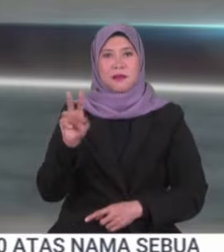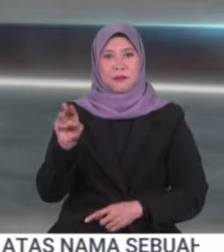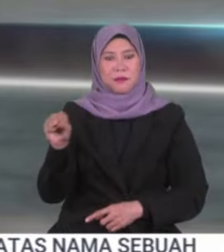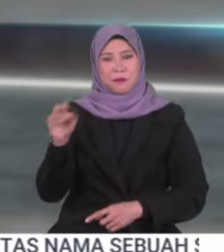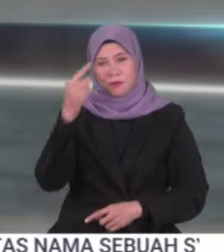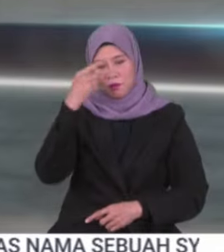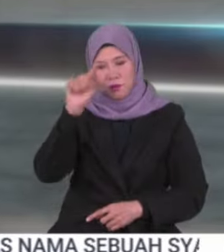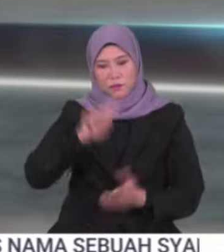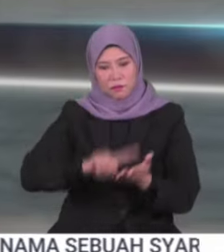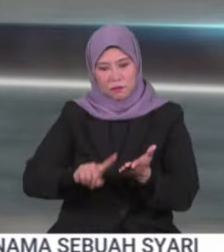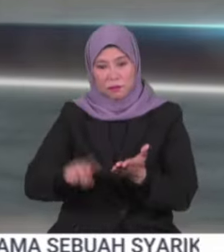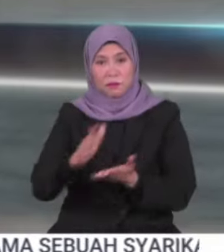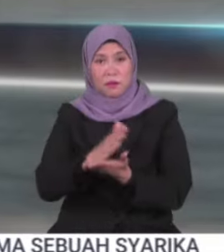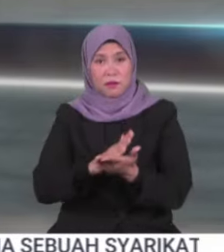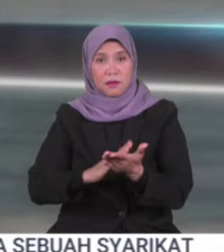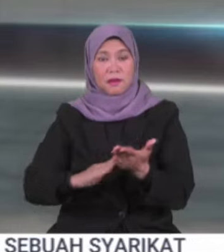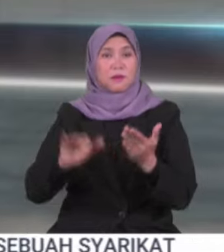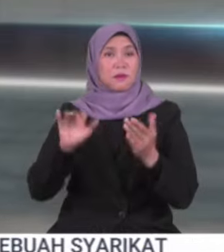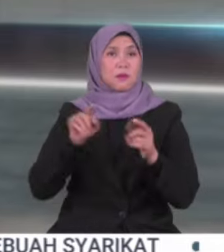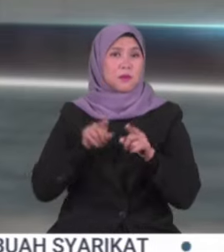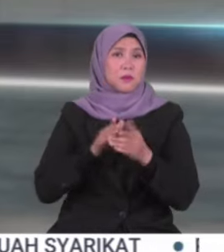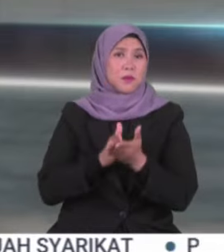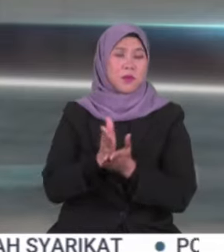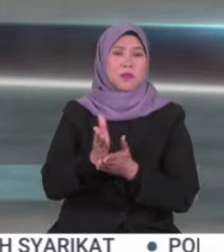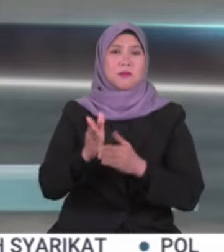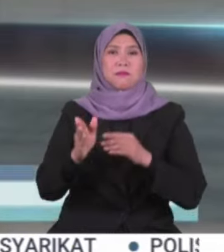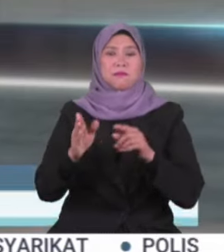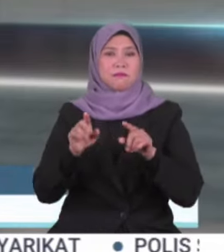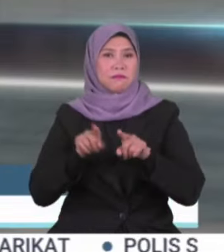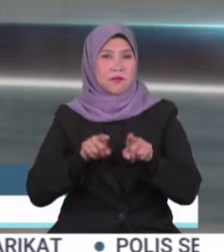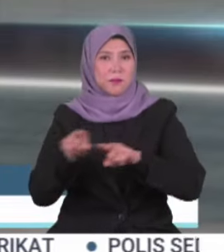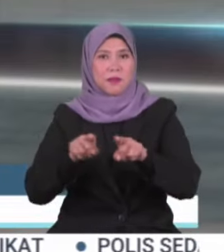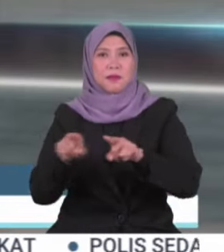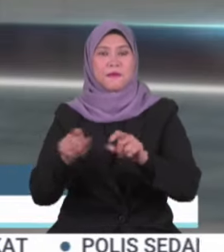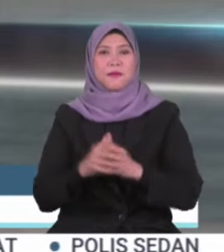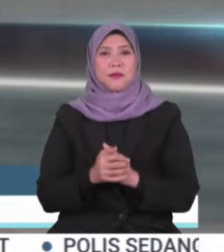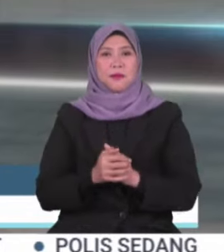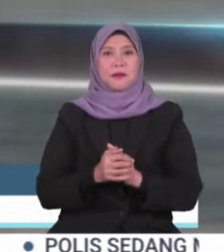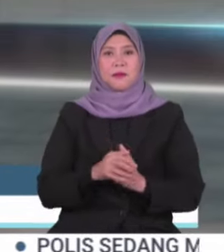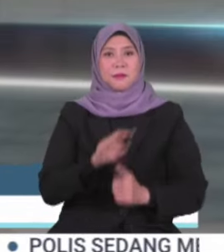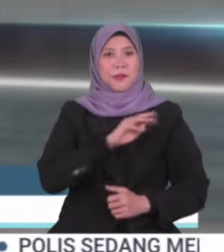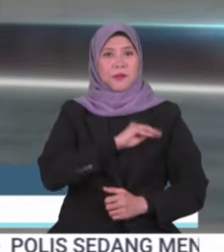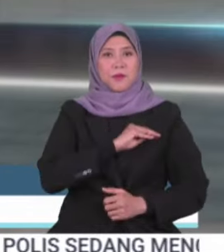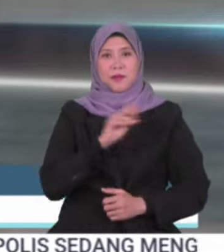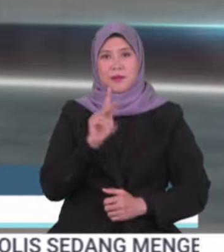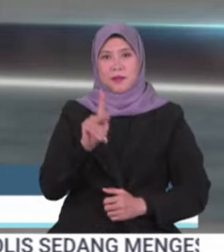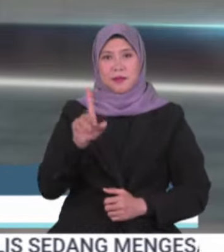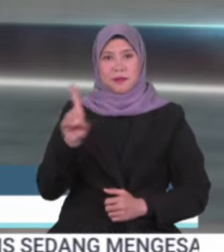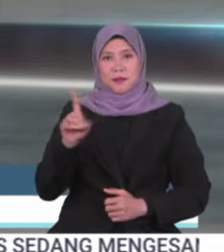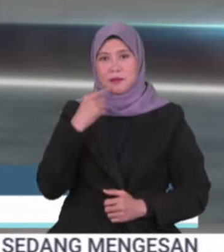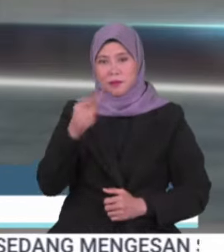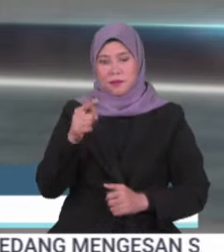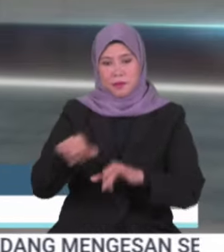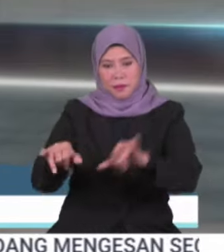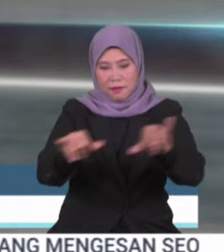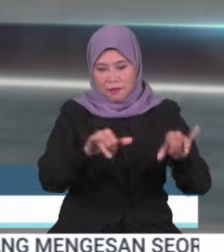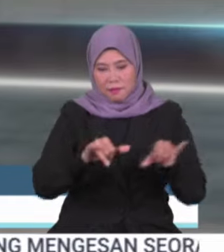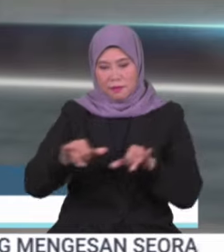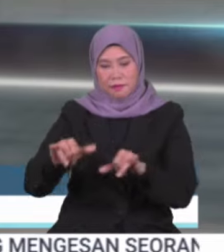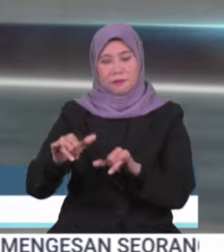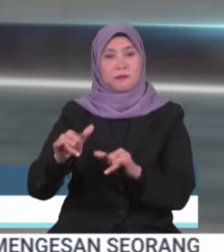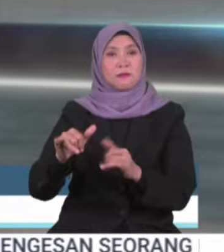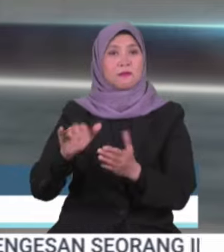bagi memastikan sektor itu terus kompetitif menteri komunikasi dan digital Fahmi Fazil berkata penyelarasan dalam pengendalian